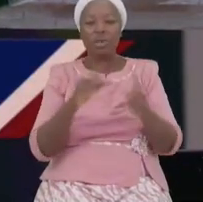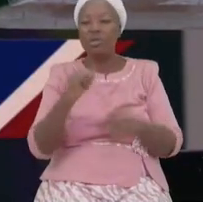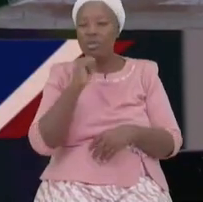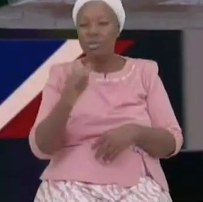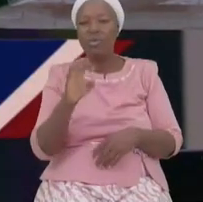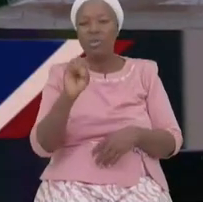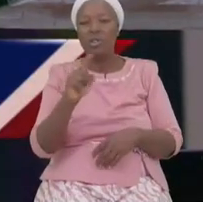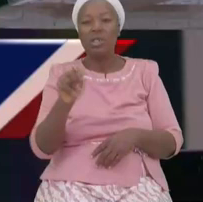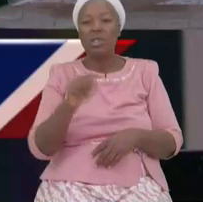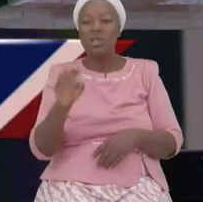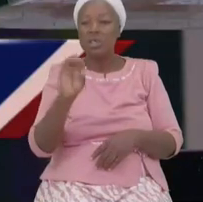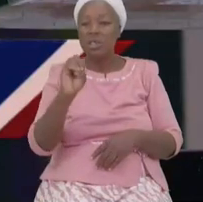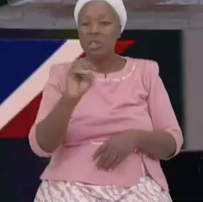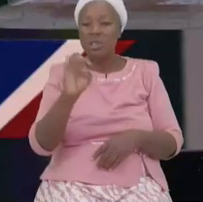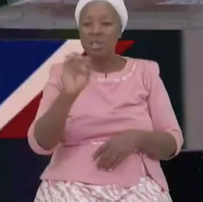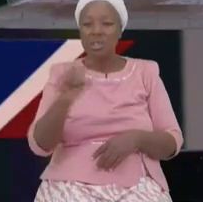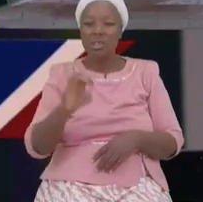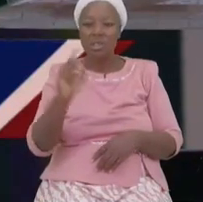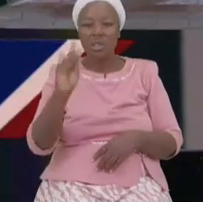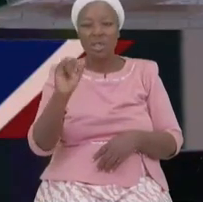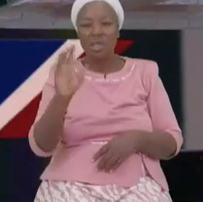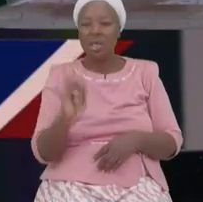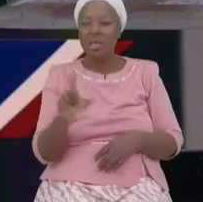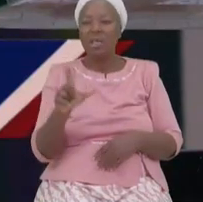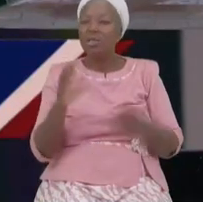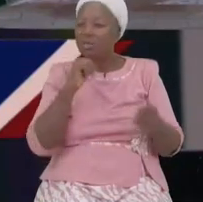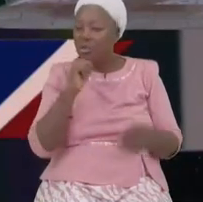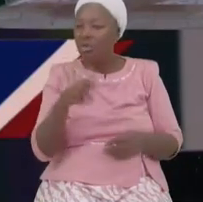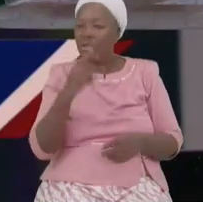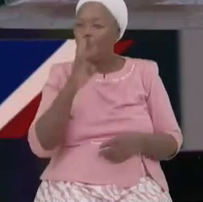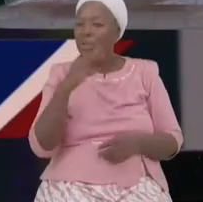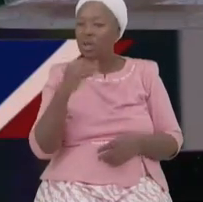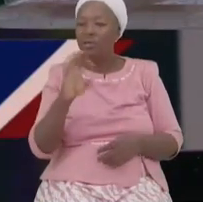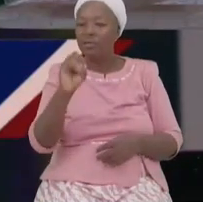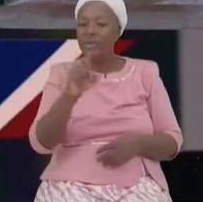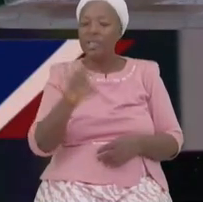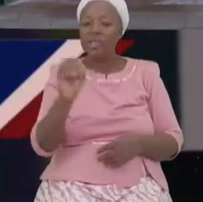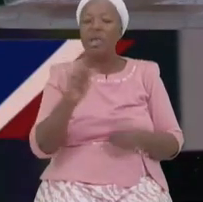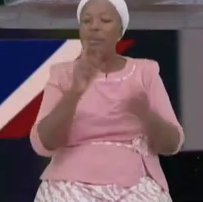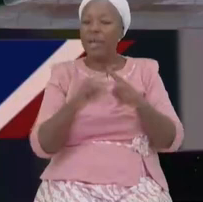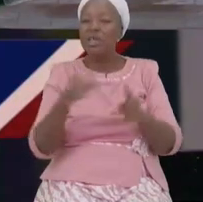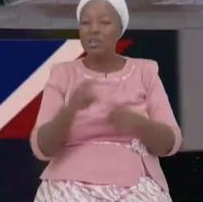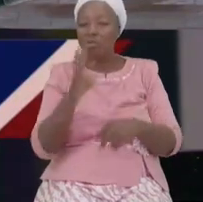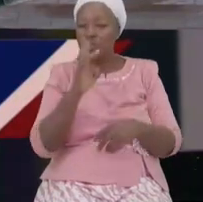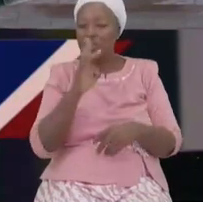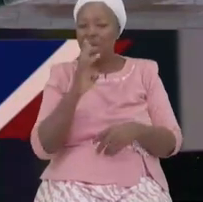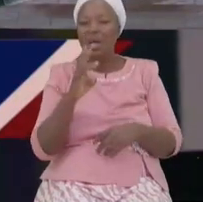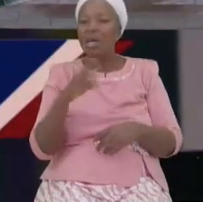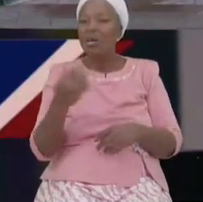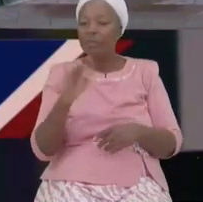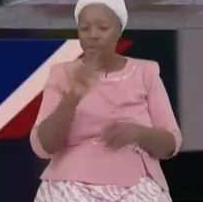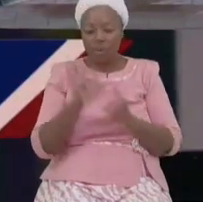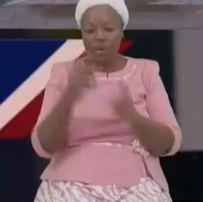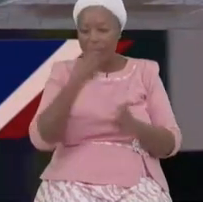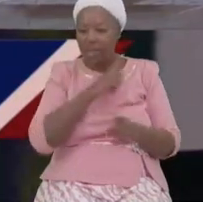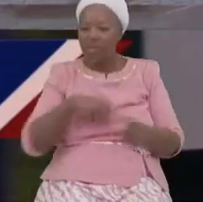d'Ézéchiel. Ce n'est pas l'eau d'un prophète. Ce n'est pas l'eau dans une bouteille. Ce n'est pas quelque chose qu'un être humain